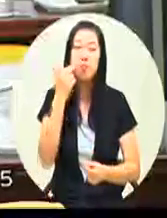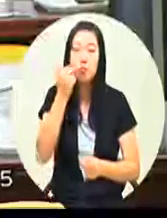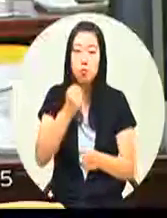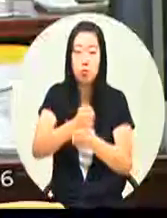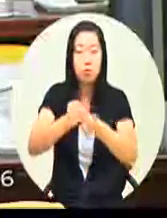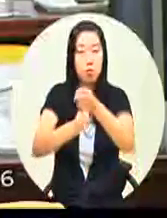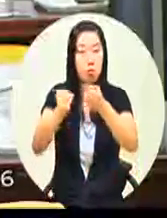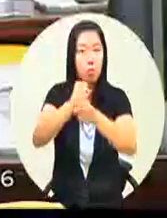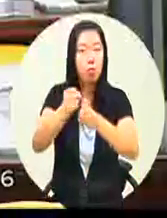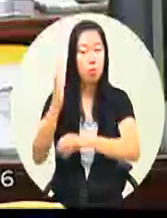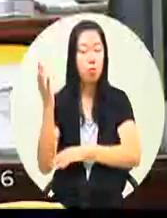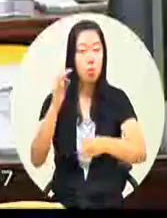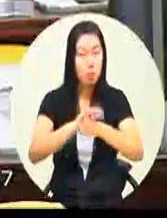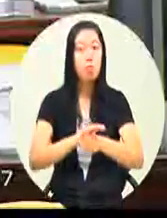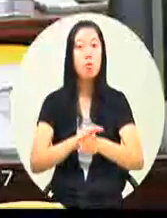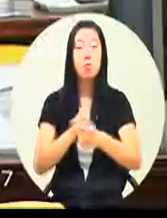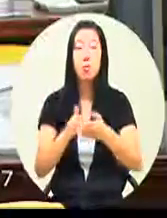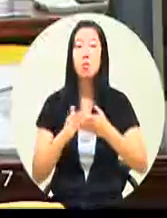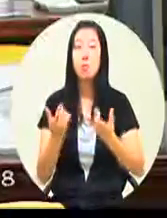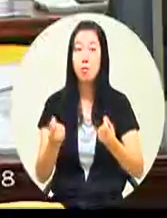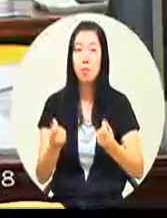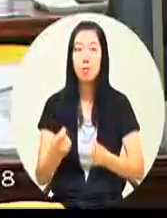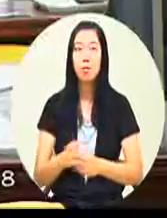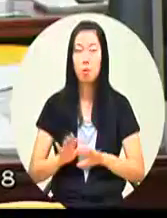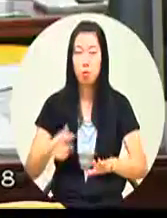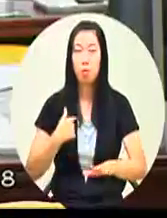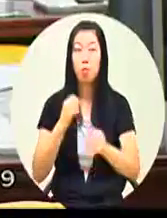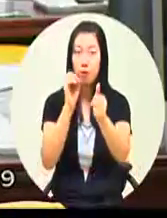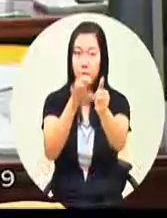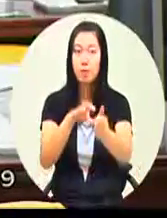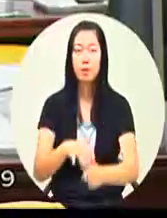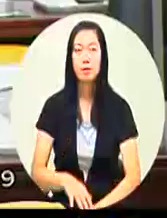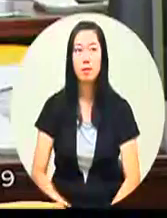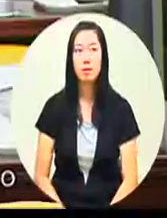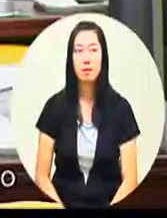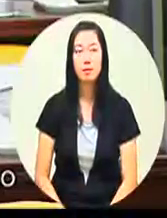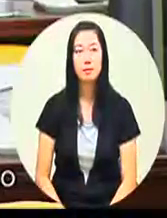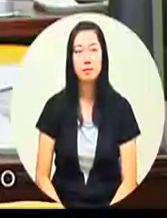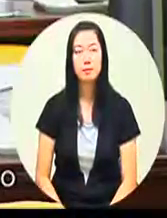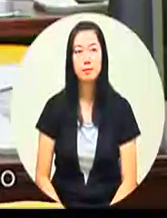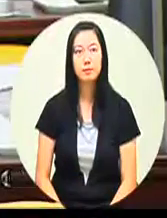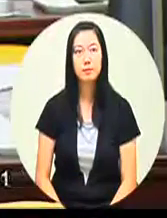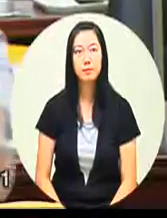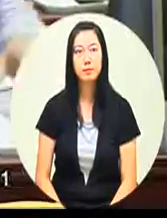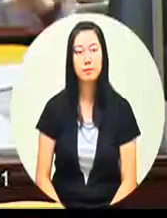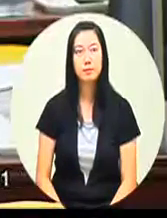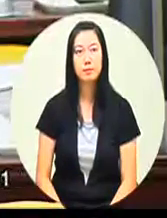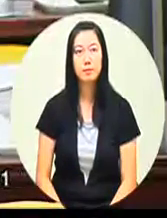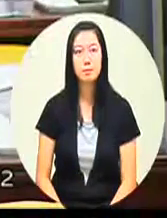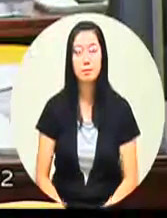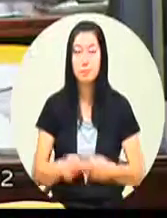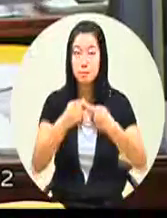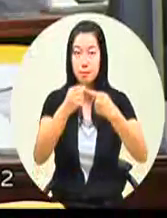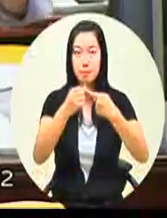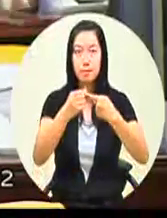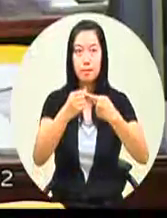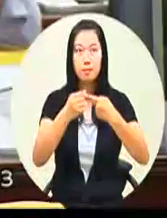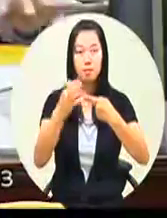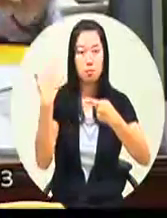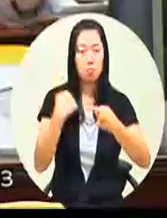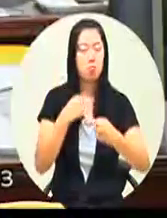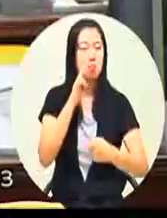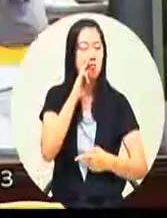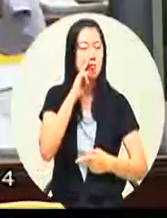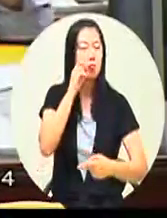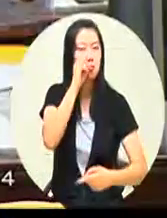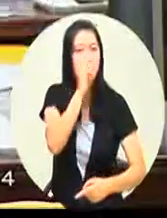啊，我也不是太阳能，我是钢，所以我现在跟局长说明的第一个是以前我认为是不